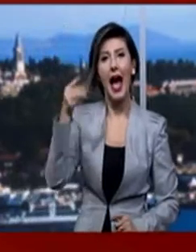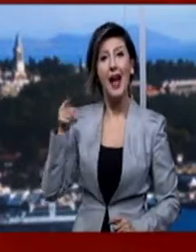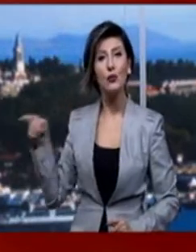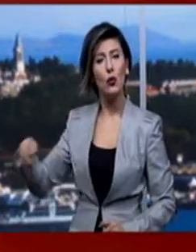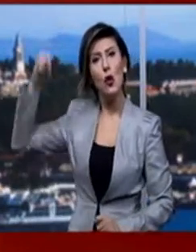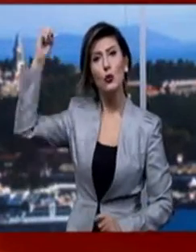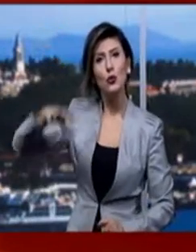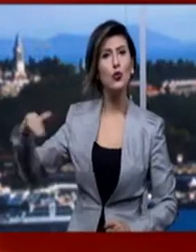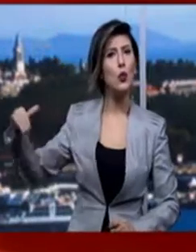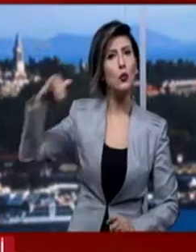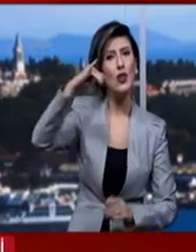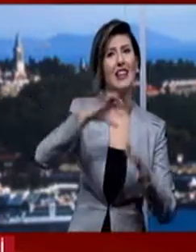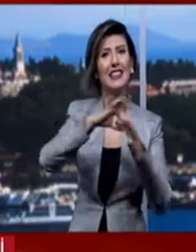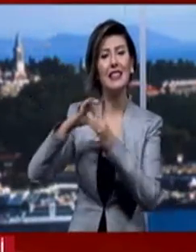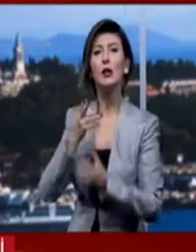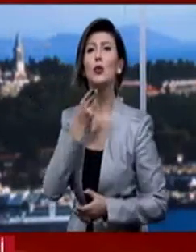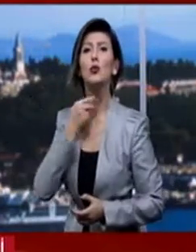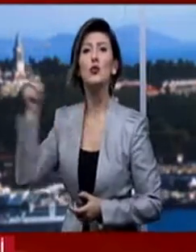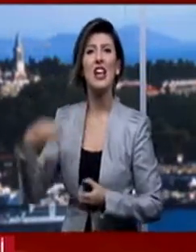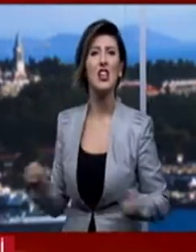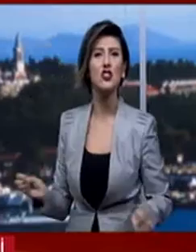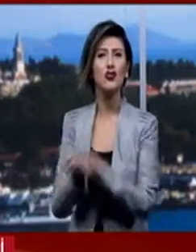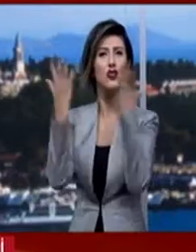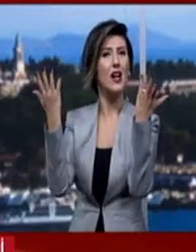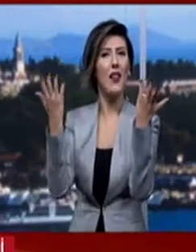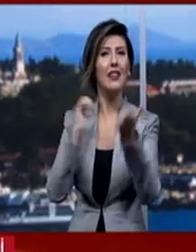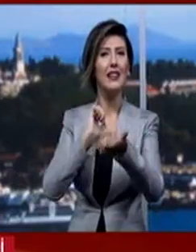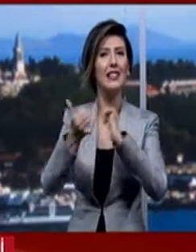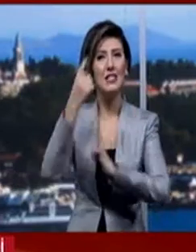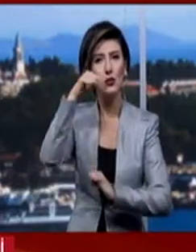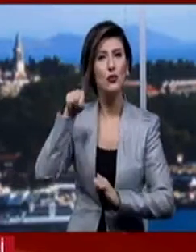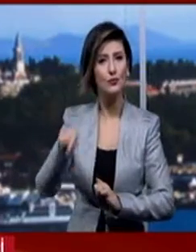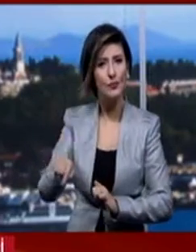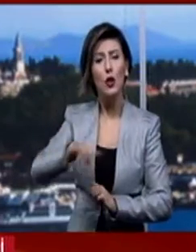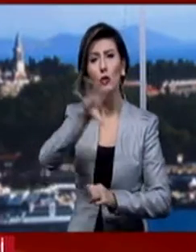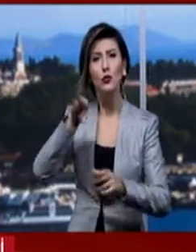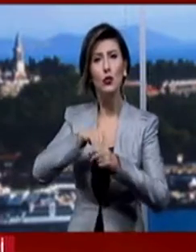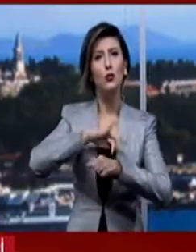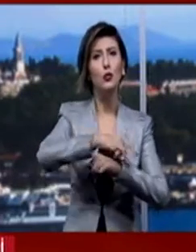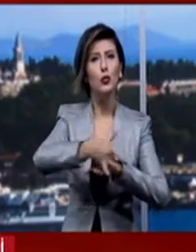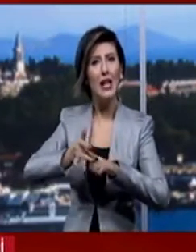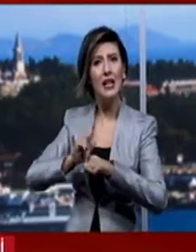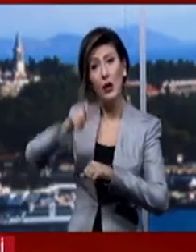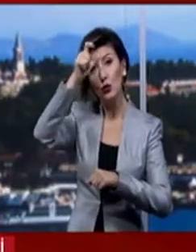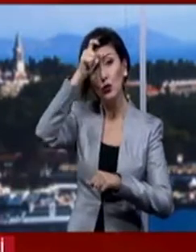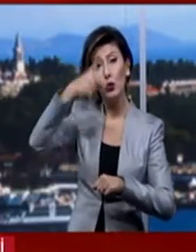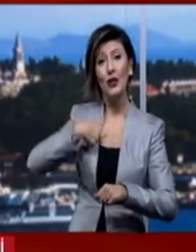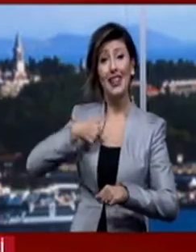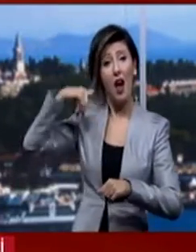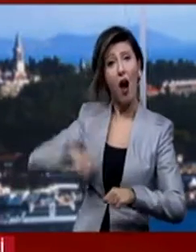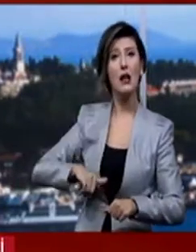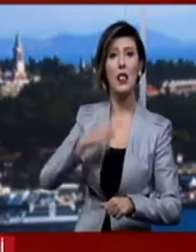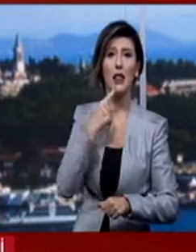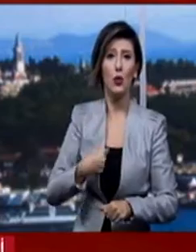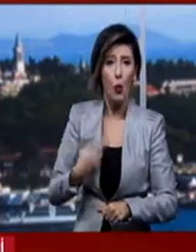Cumhurbaşkanı Erdoğan, düşürülen uçakla ilgili Rusya ile çıkan kriz konusunda tüm ülkelerin Türkiye'yi haklı bulduğunu